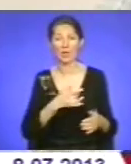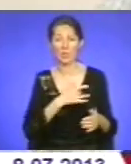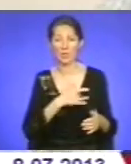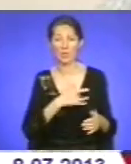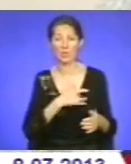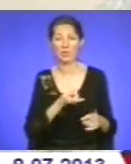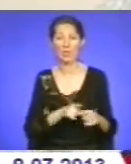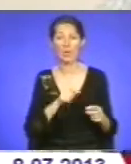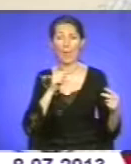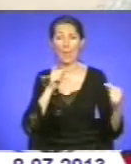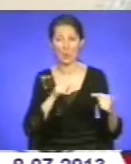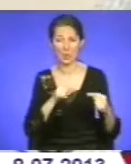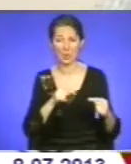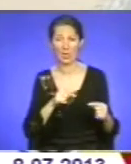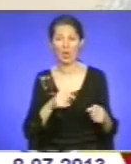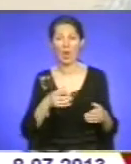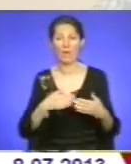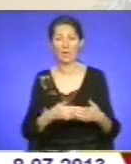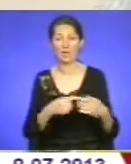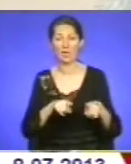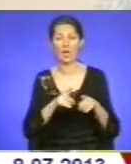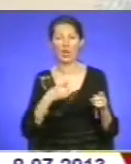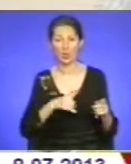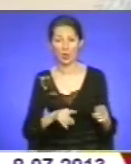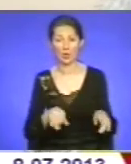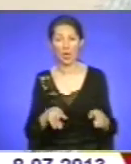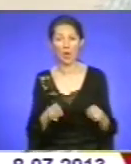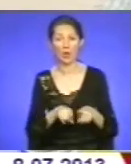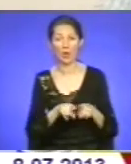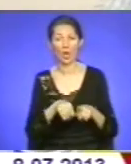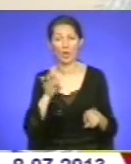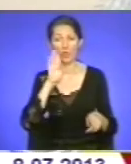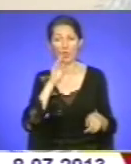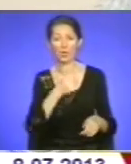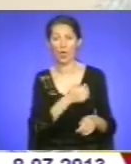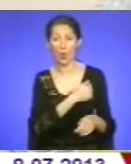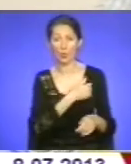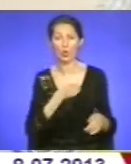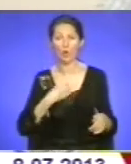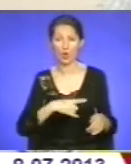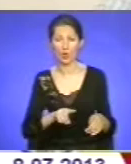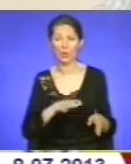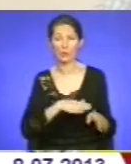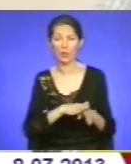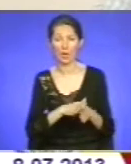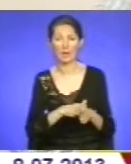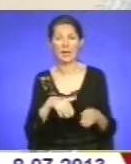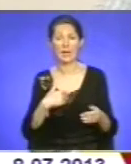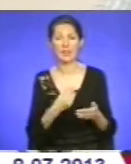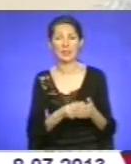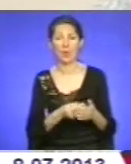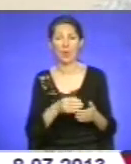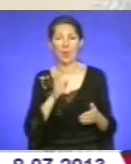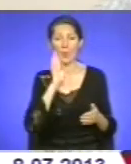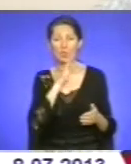Але вони бажають виношувати, реалізувати свою материнську функцію, інстинкт материнства грає роль